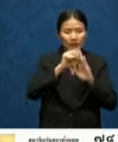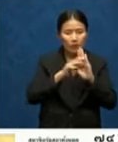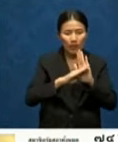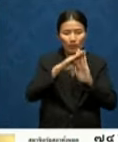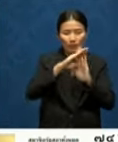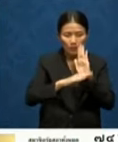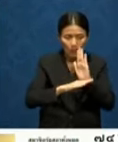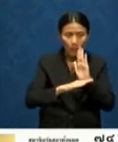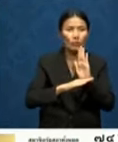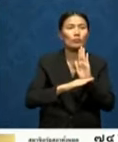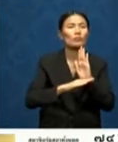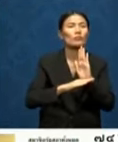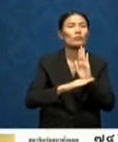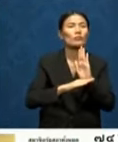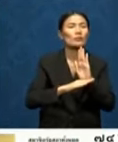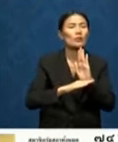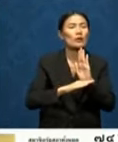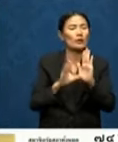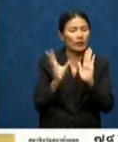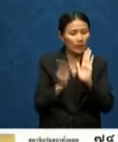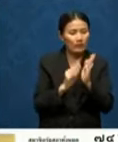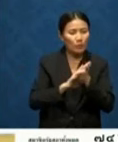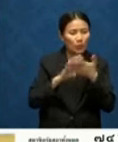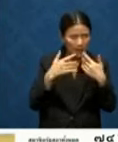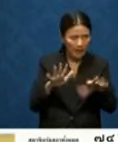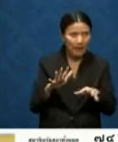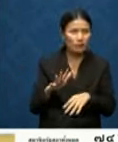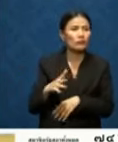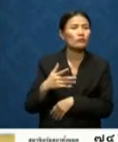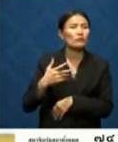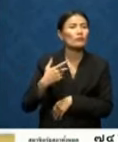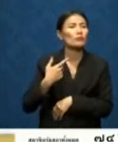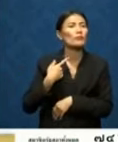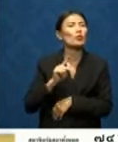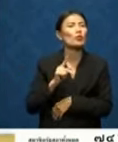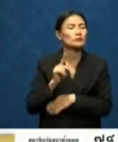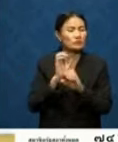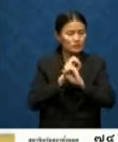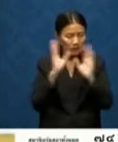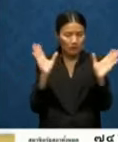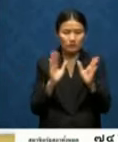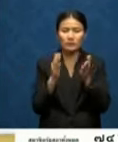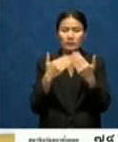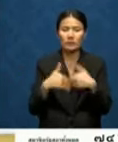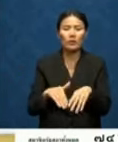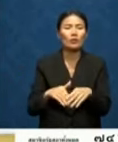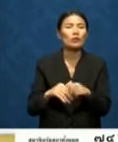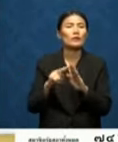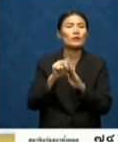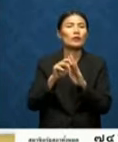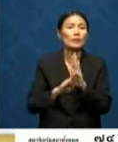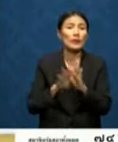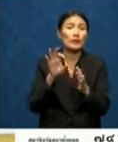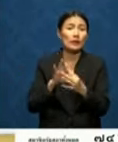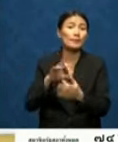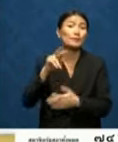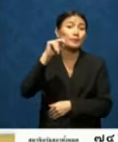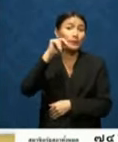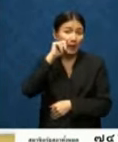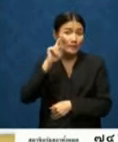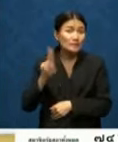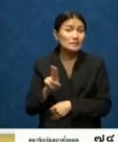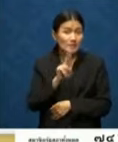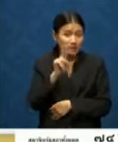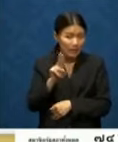สิ่งที่จะเกิดประโยชน์ครับท่านนายกครับเพราะฉะนั้นอีกนโยบายนึงก็คือนโยบายน้ำอุปโภคและบริโภค